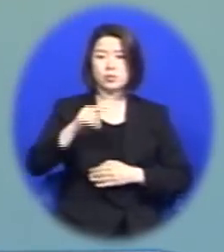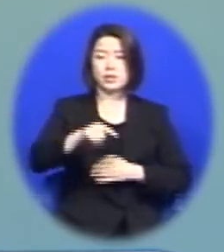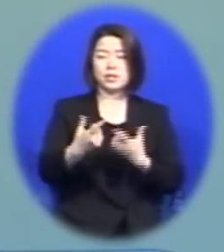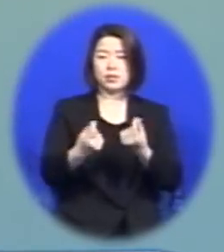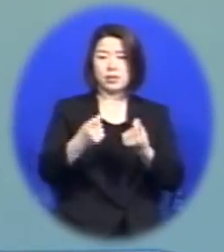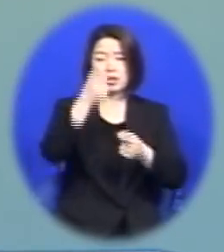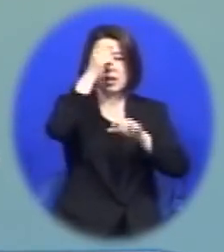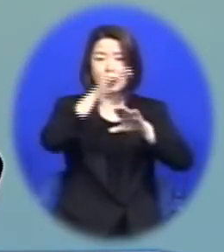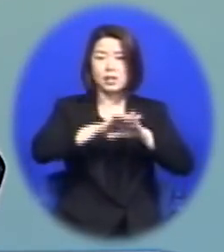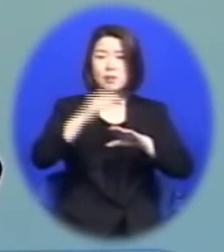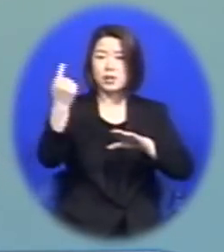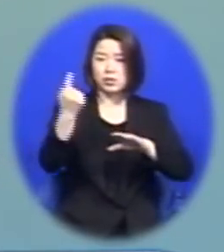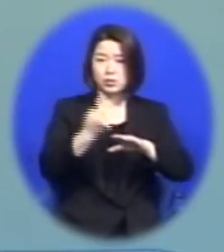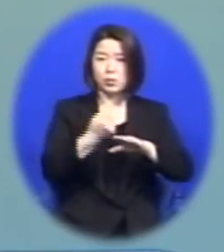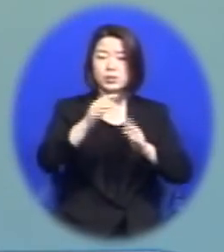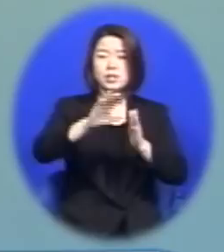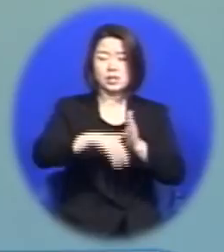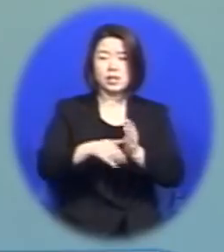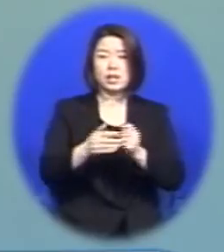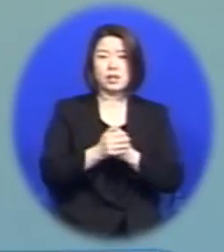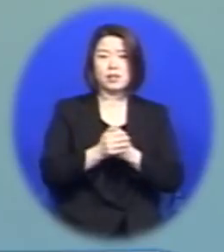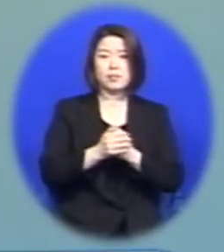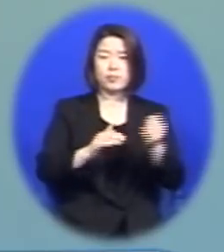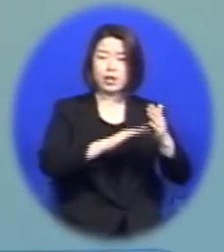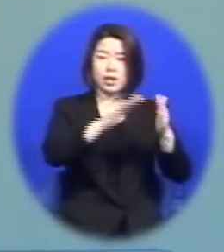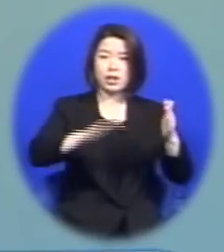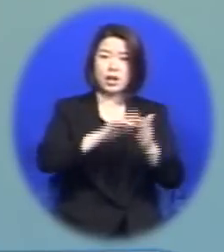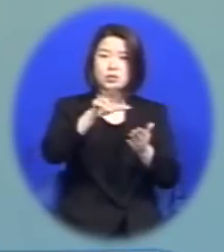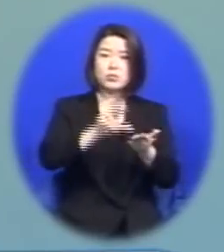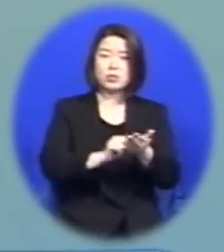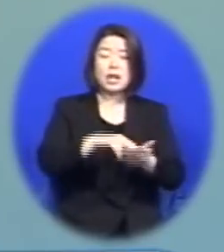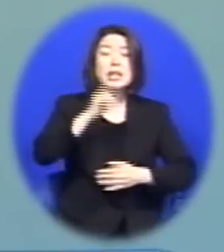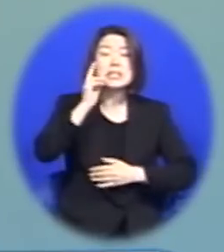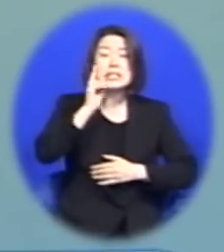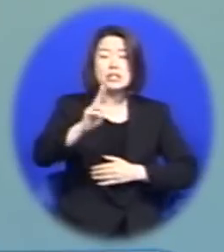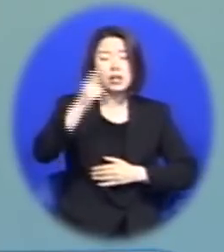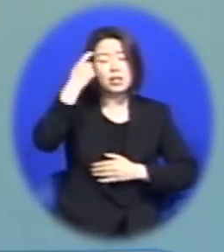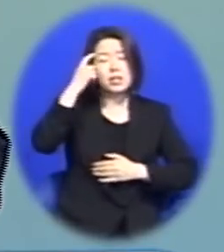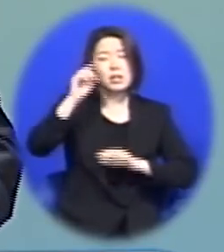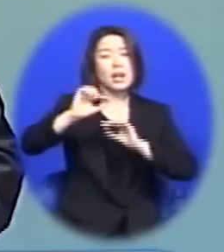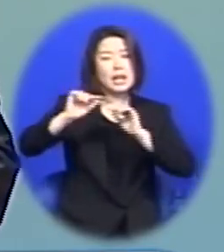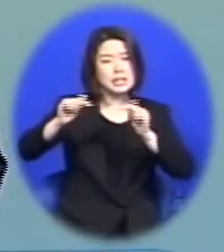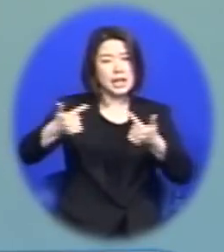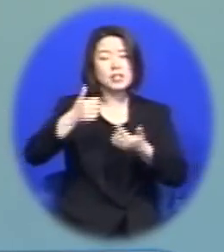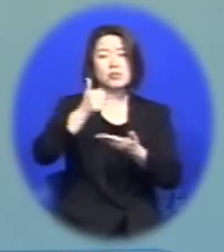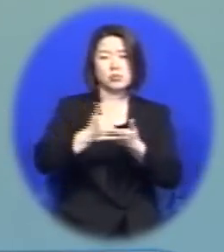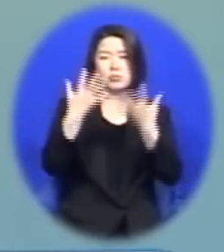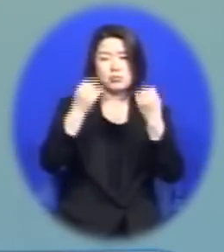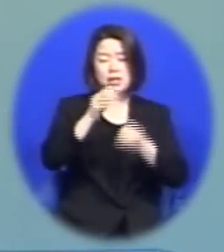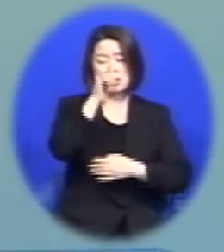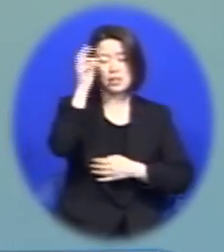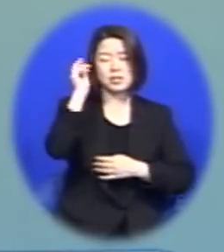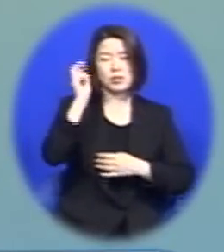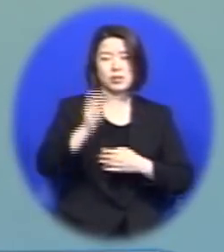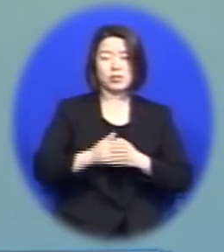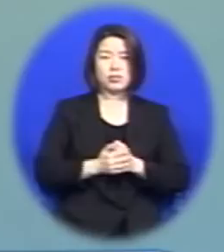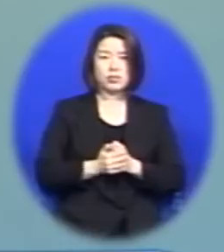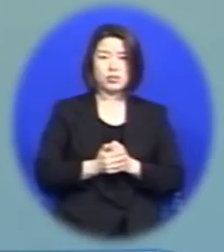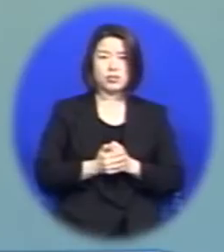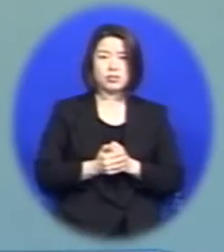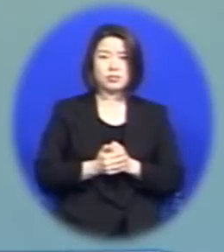예배드릴 우쭐 예배 오실때 가정 문제를 그렇게 심각하게 생각하지 않으셨던 분들 많으실 겁니다